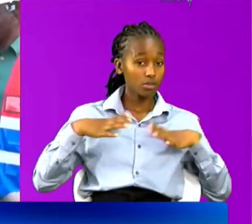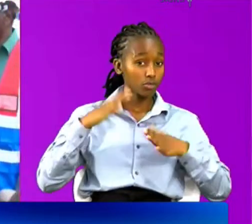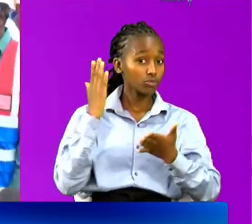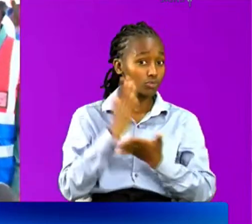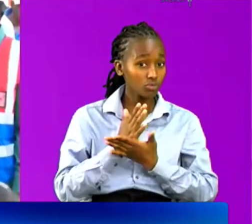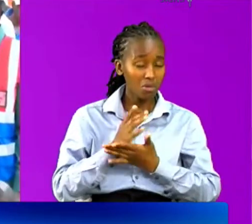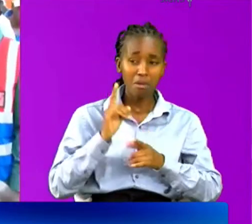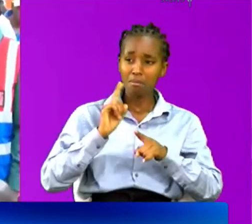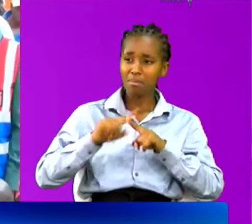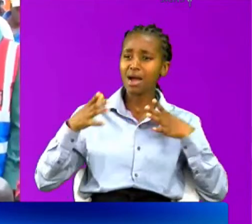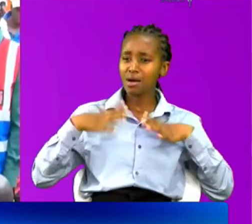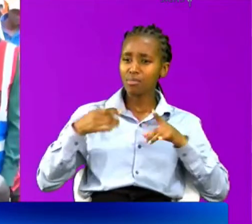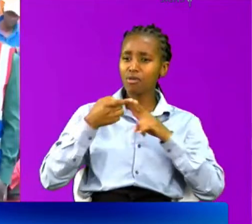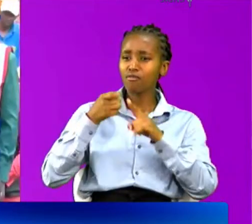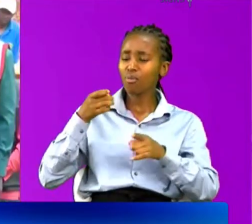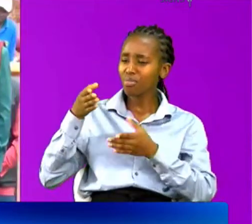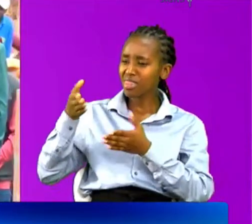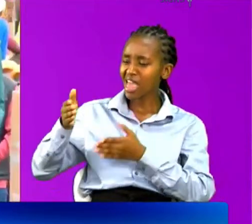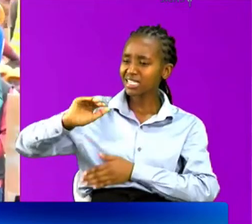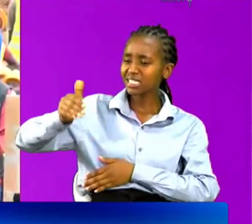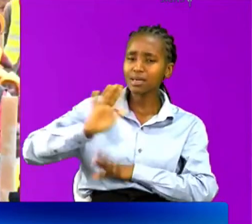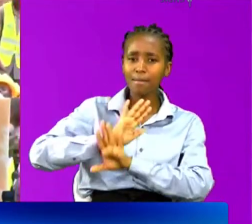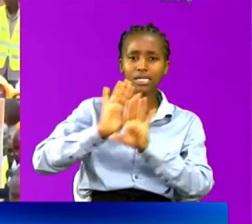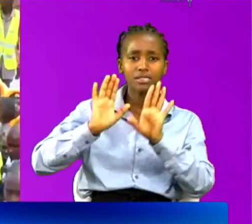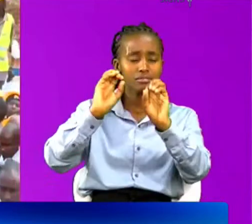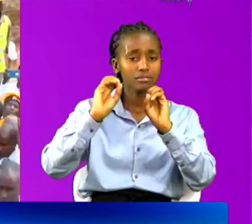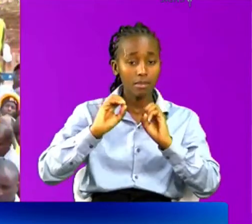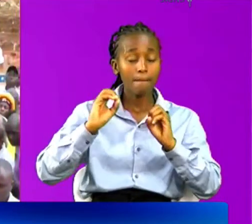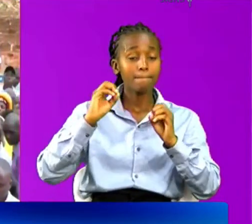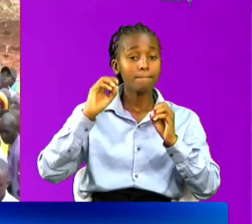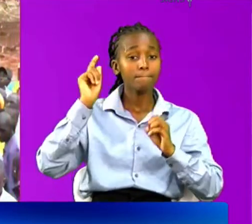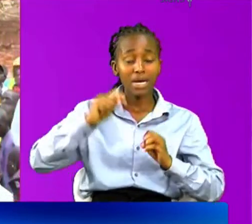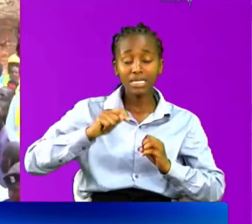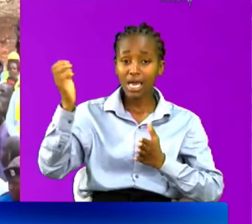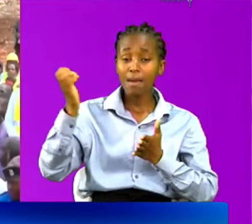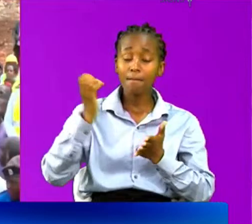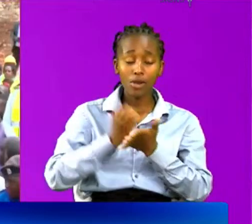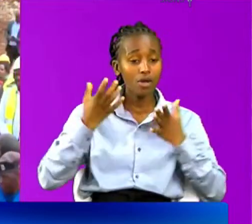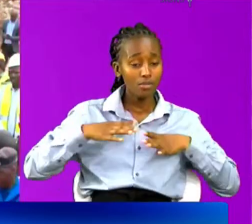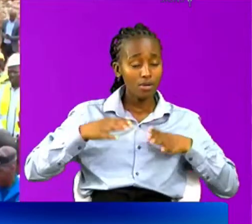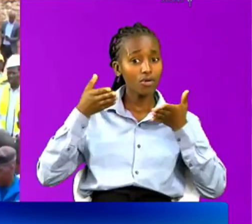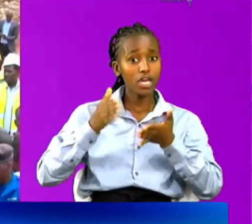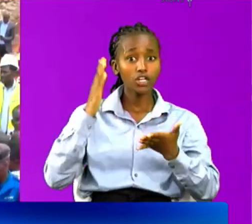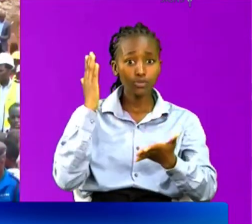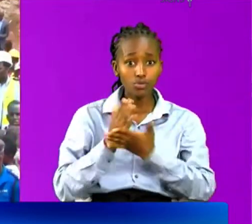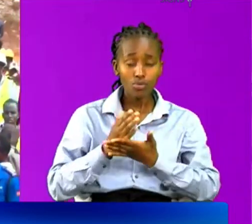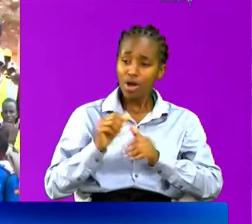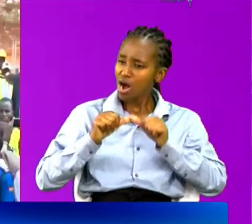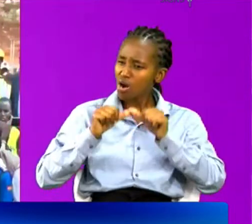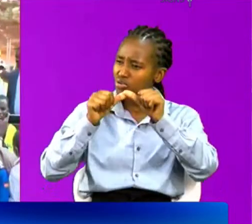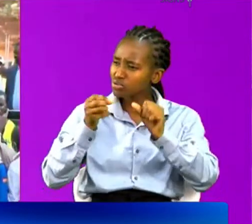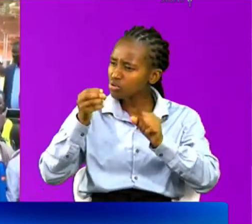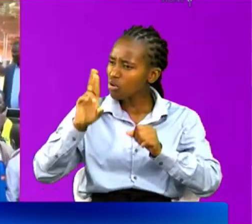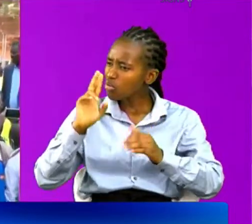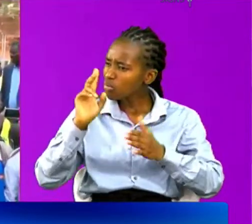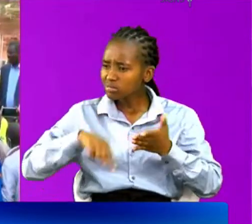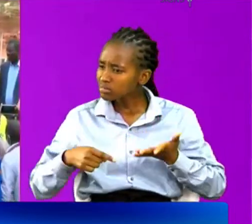kotini. Matajiri ya rais ni nani? Mnasema aendelee asiendelee? Aendelee